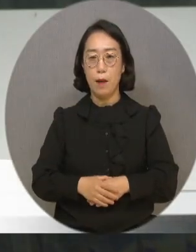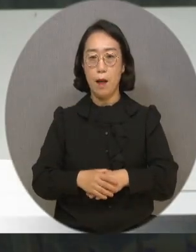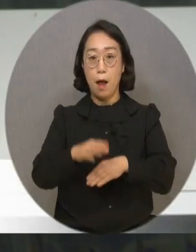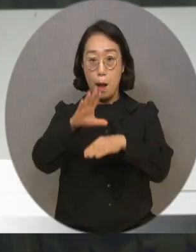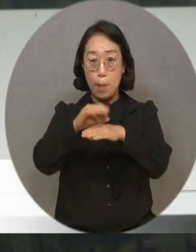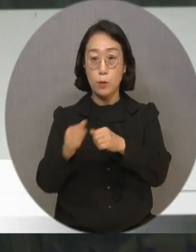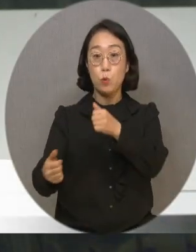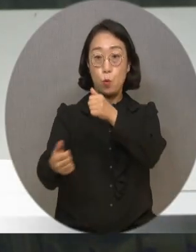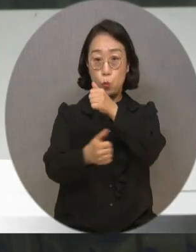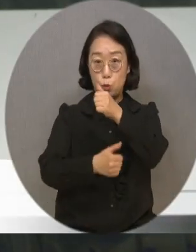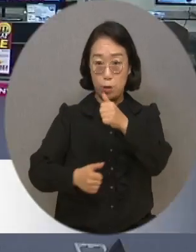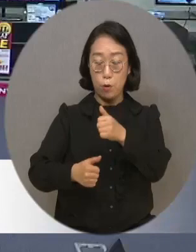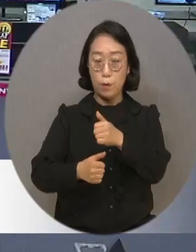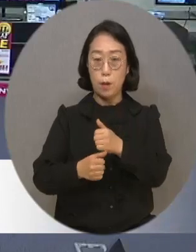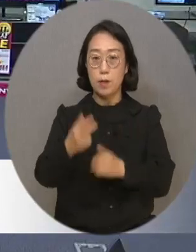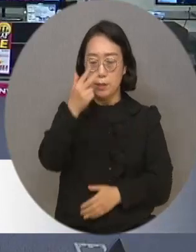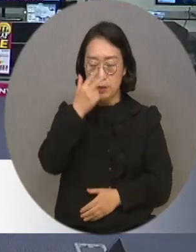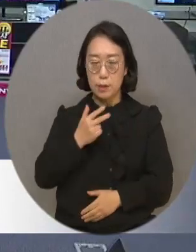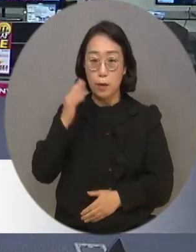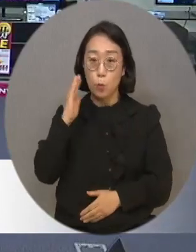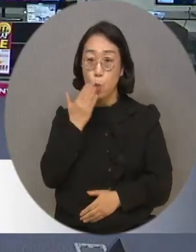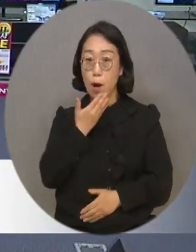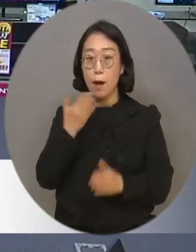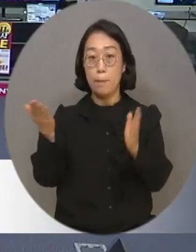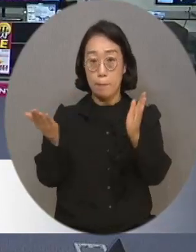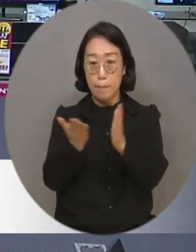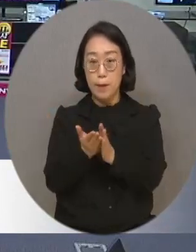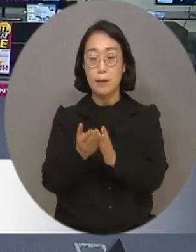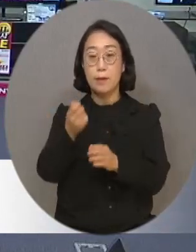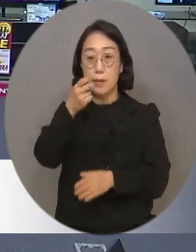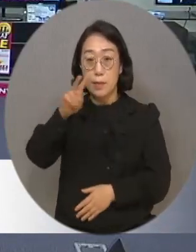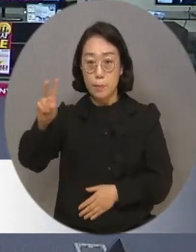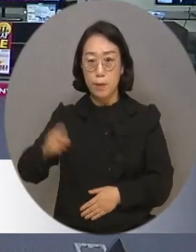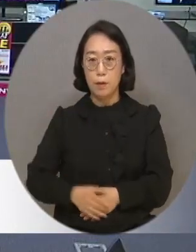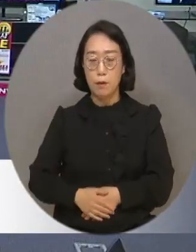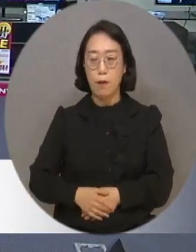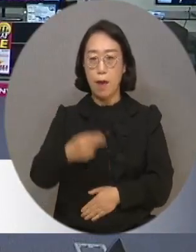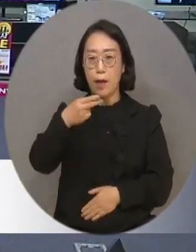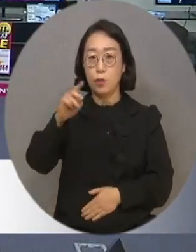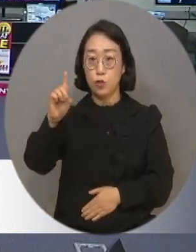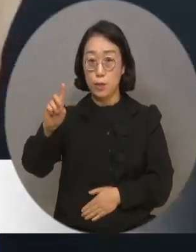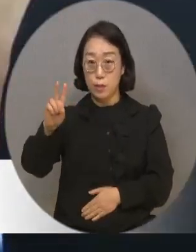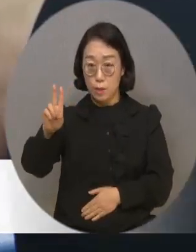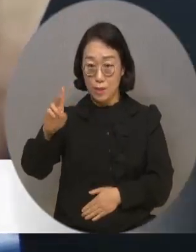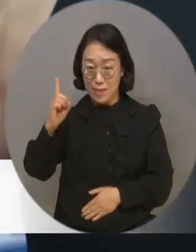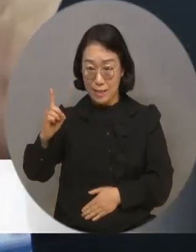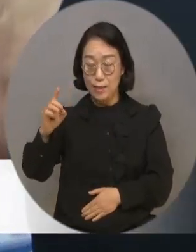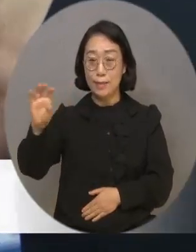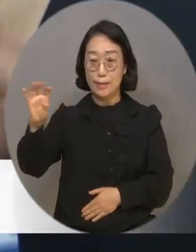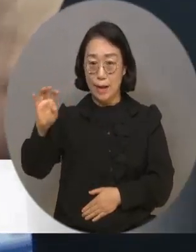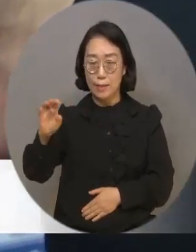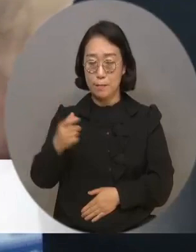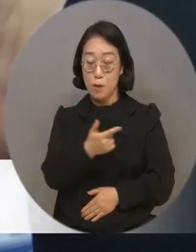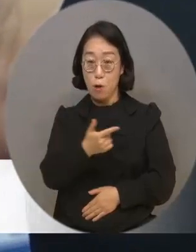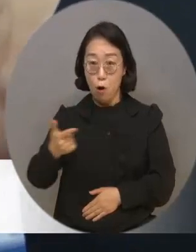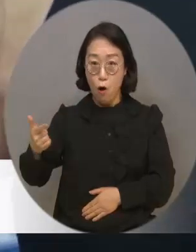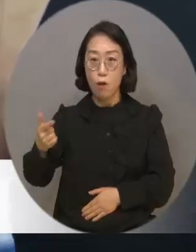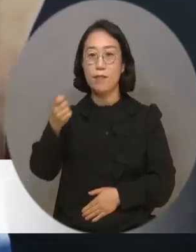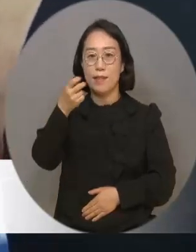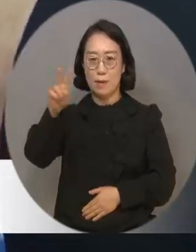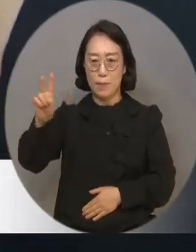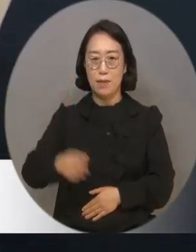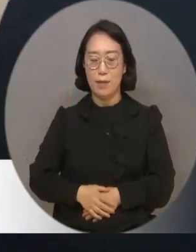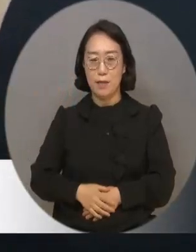방통위에서 보급하는 시각 청각장애인용 맞춤형 TV는 고화질 Full HD 40인치 스마트 TV입니다.